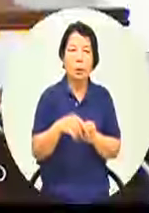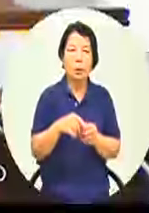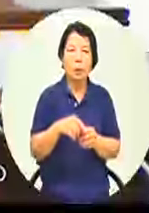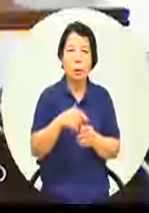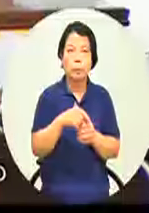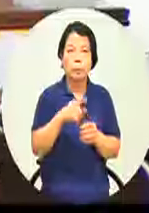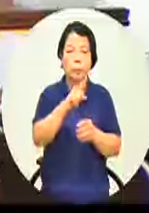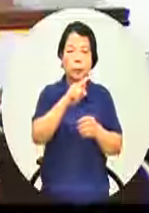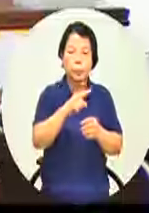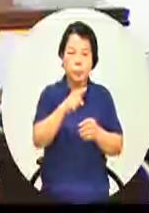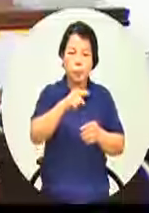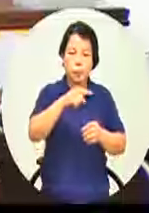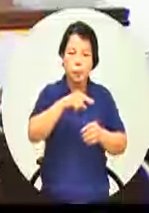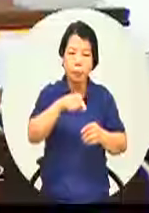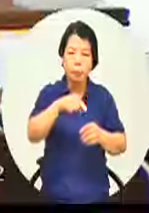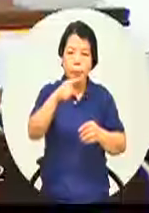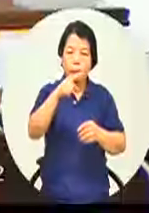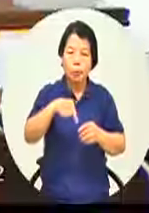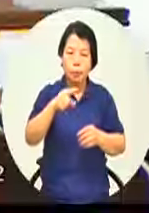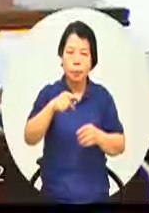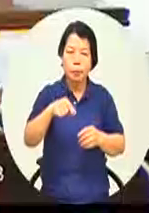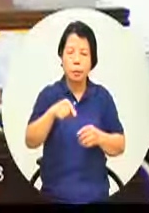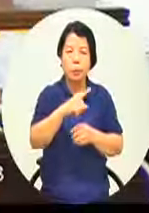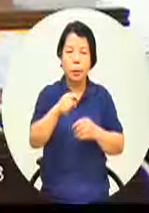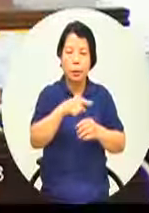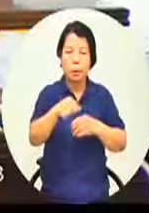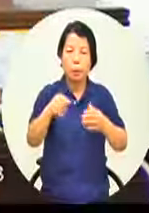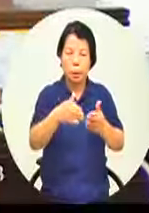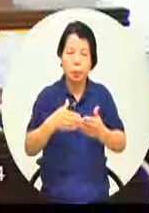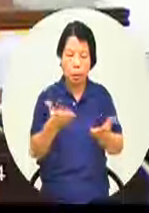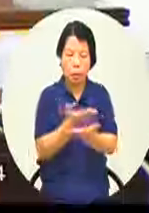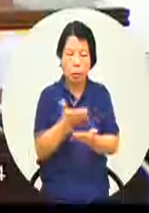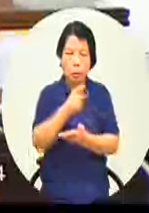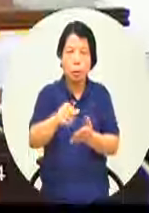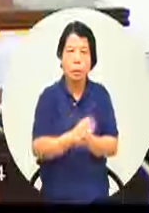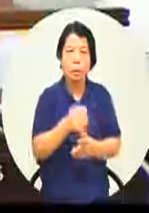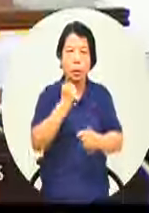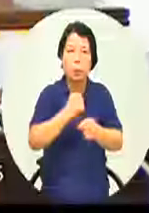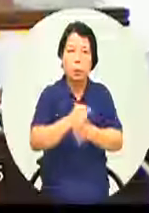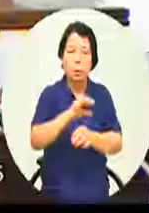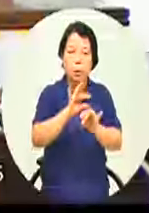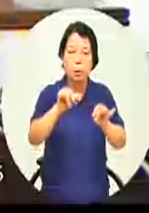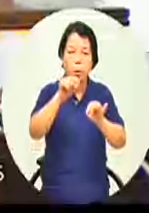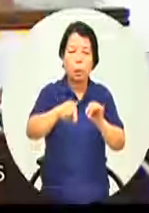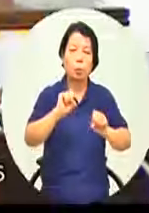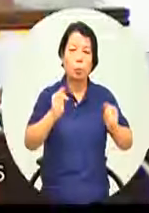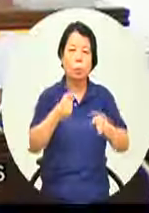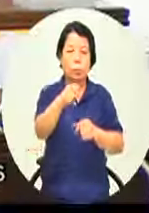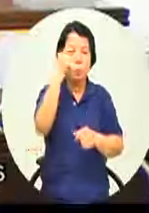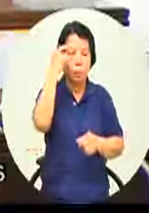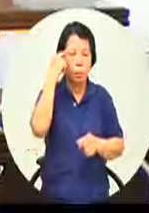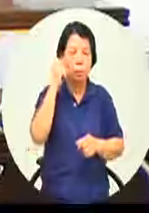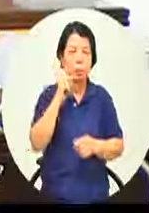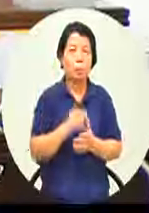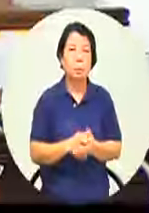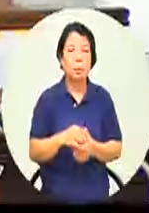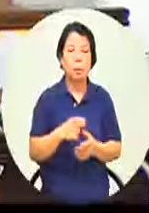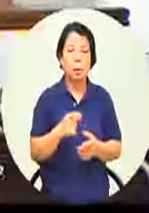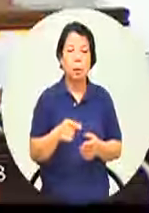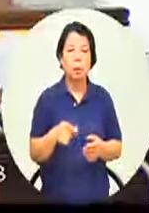看我现在手中你看这个就是造土的材质，它就长得这个样子。 它不是你们想象的哦，就